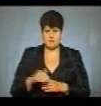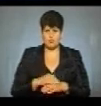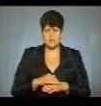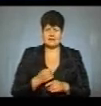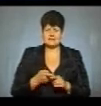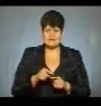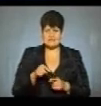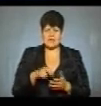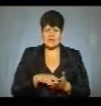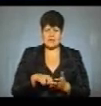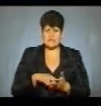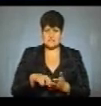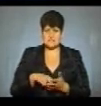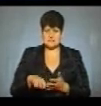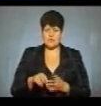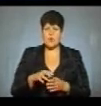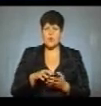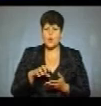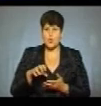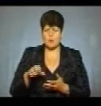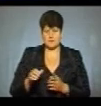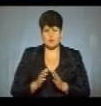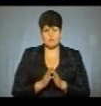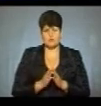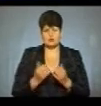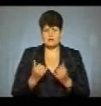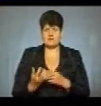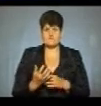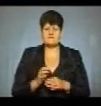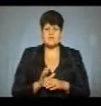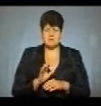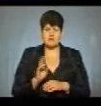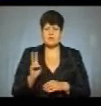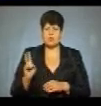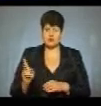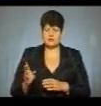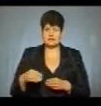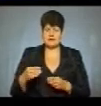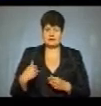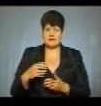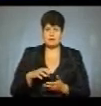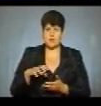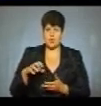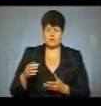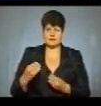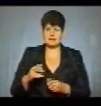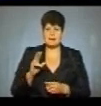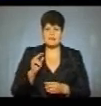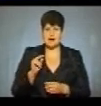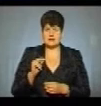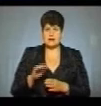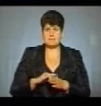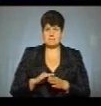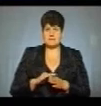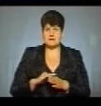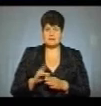цих листів, копії, тільки прошу зараз відправте когось, так? Дайте нам копії, дайте нам з датами, дайте з